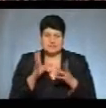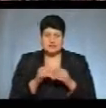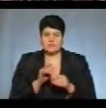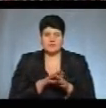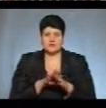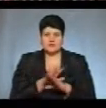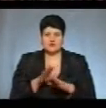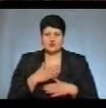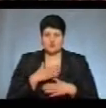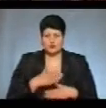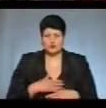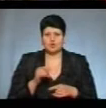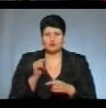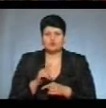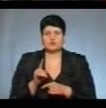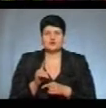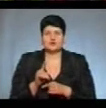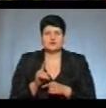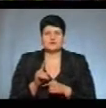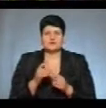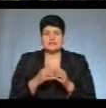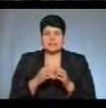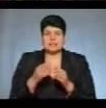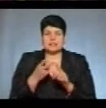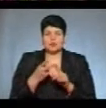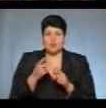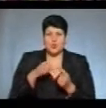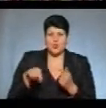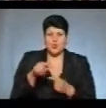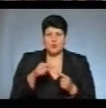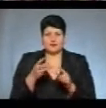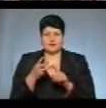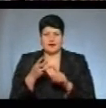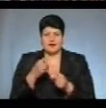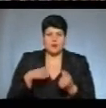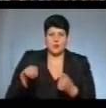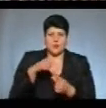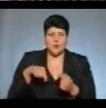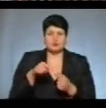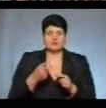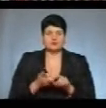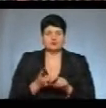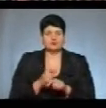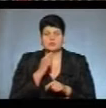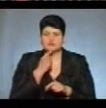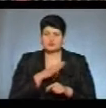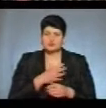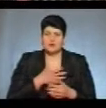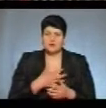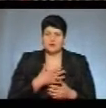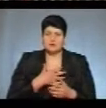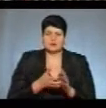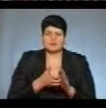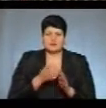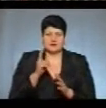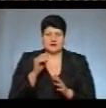задоволений, тому що на середині другого кола і третє коло дуже важко вже стало дихати, бракувало кисню